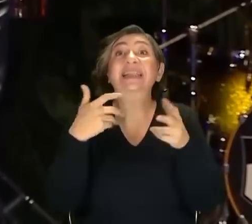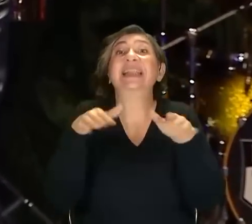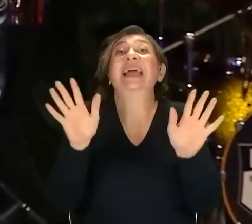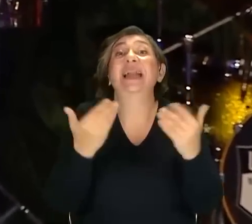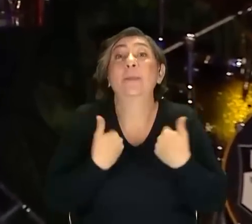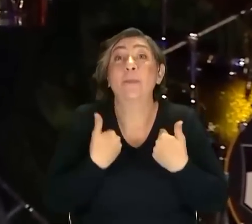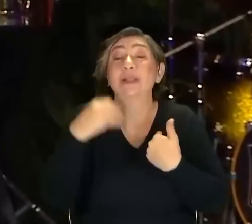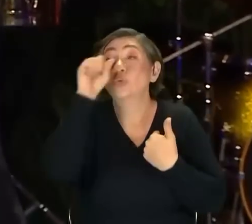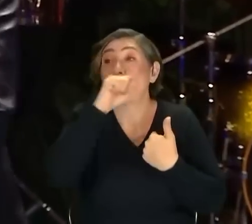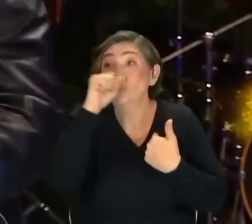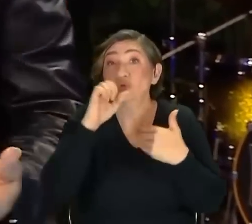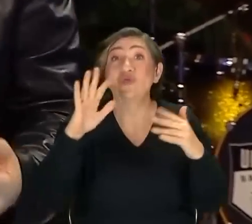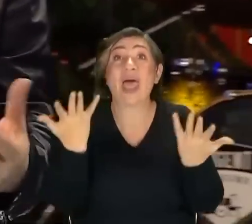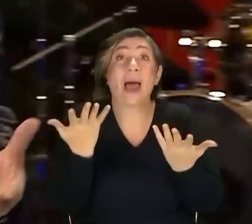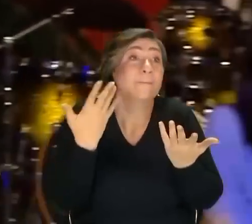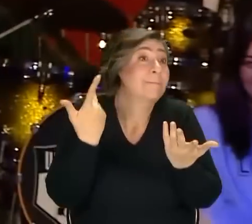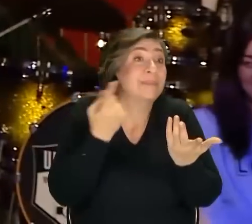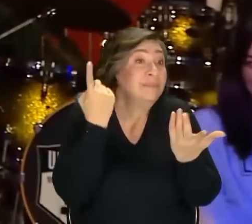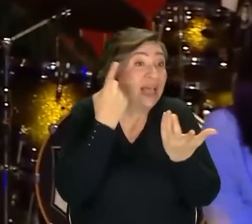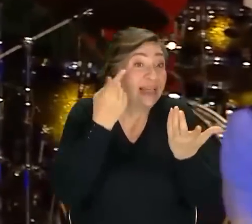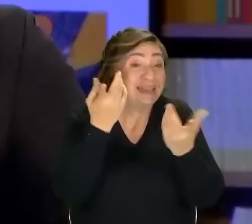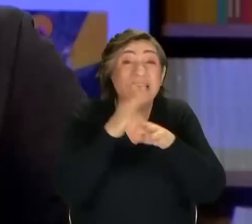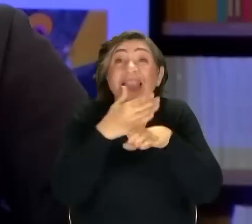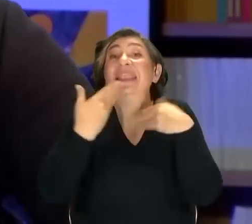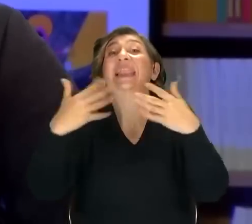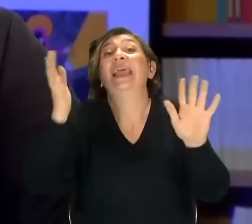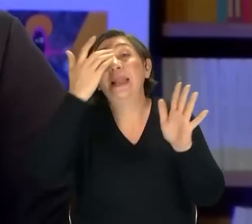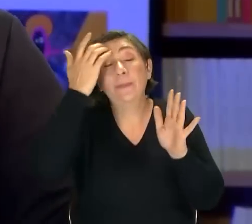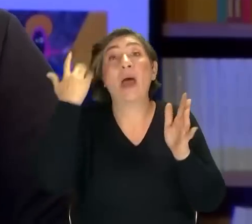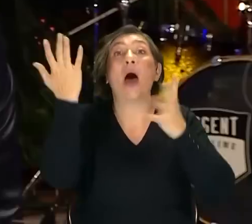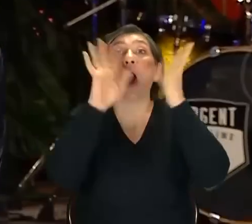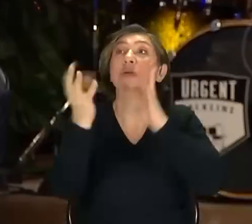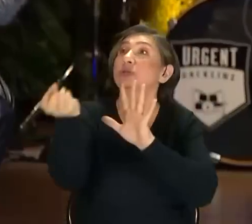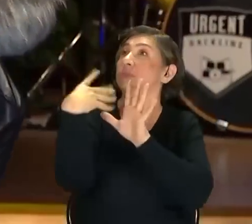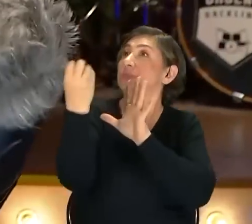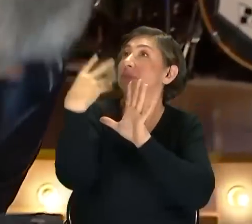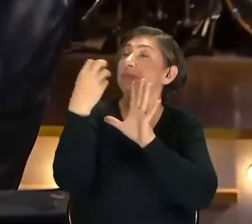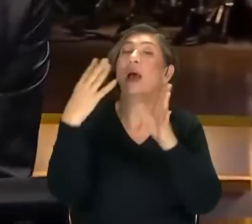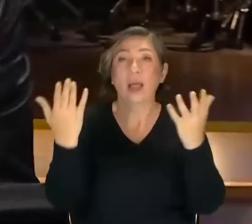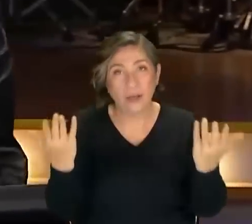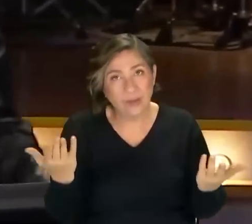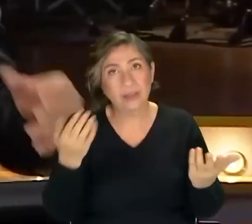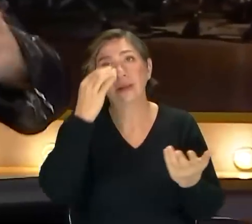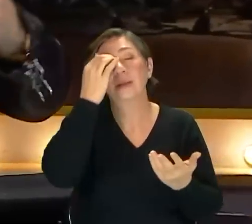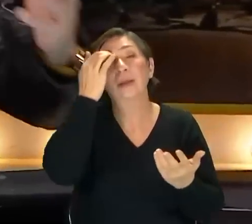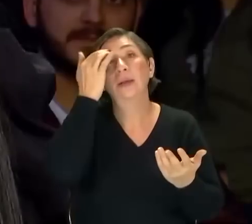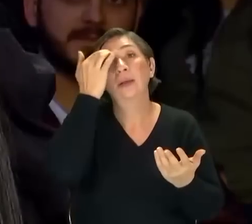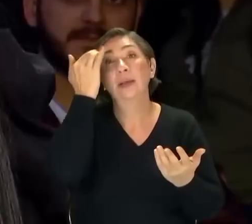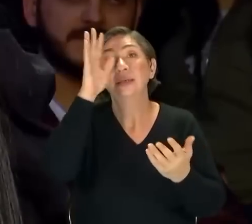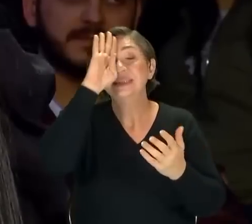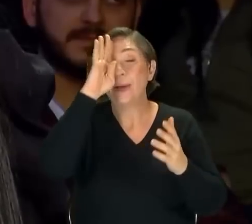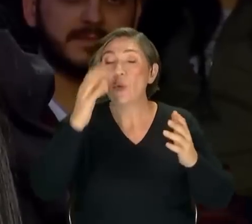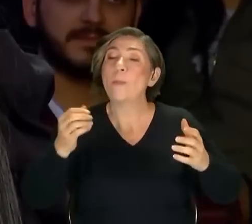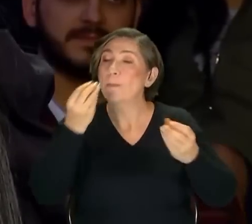değilim. Ben bir domuz ya da ne bileyim bir vahşi hayvan değilim. Her yerden ağaç fotoğrafı gönderiyorlar. Evet, İstanbul'da parklar